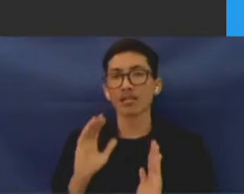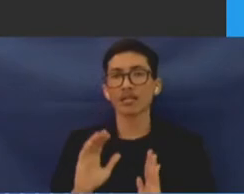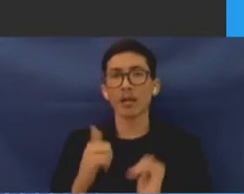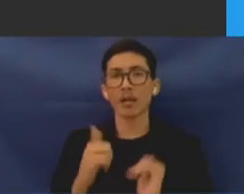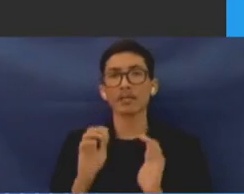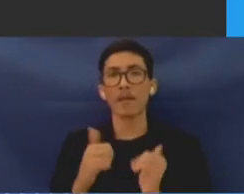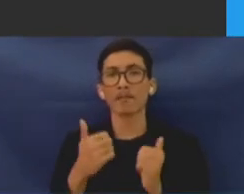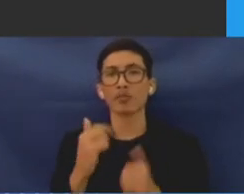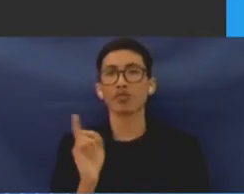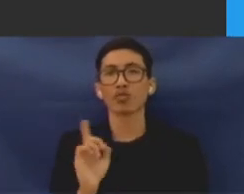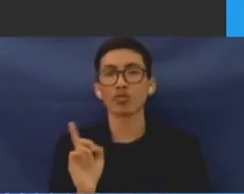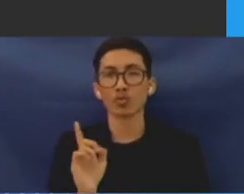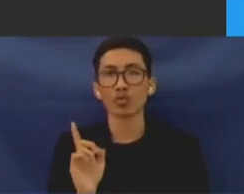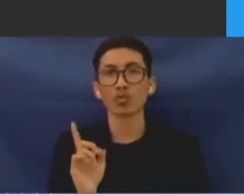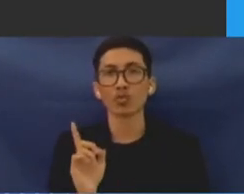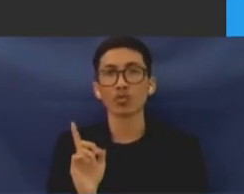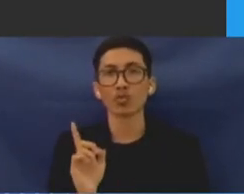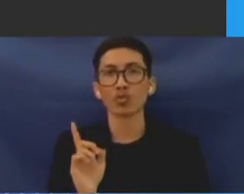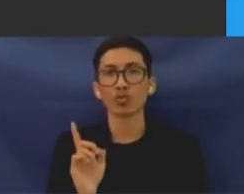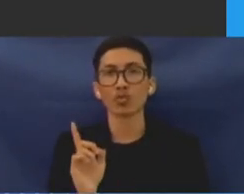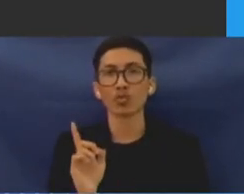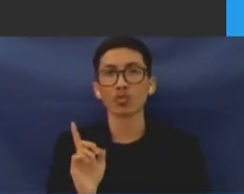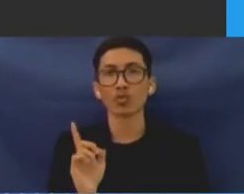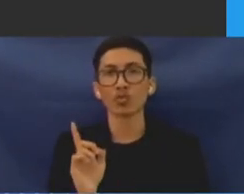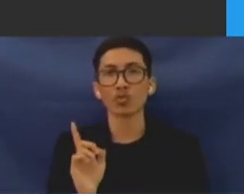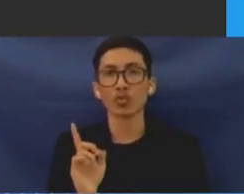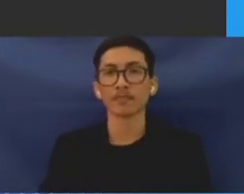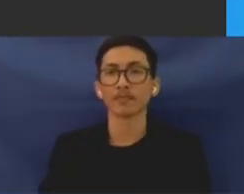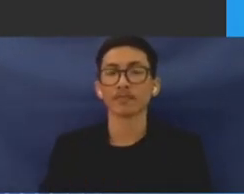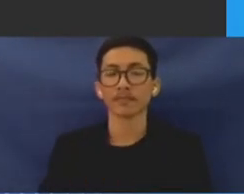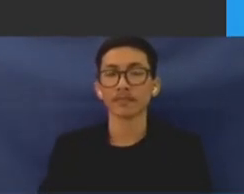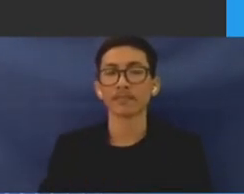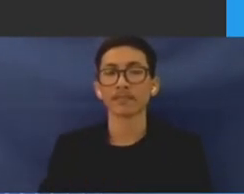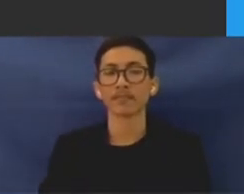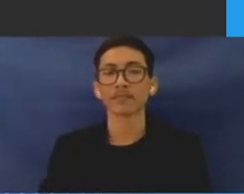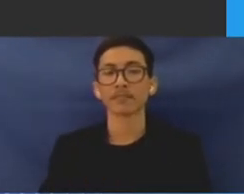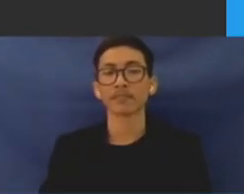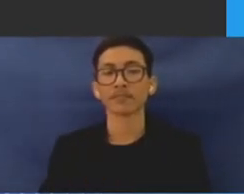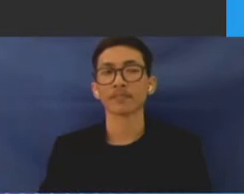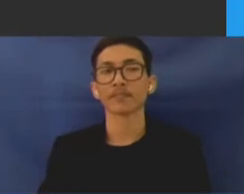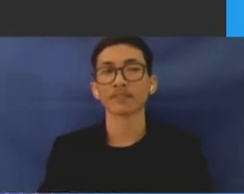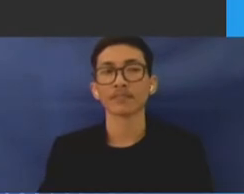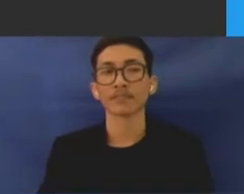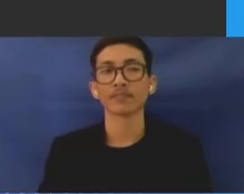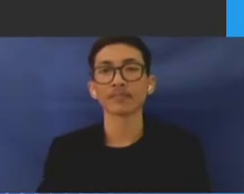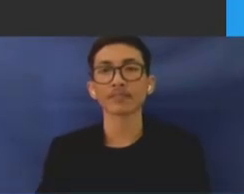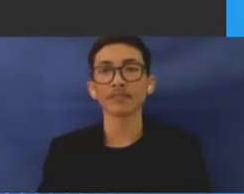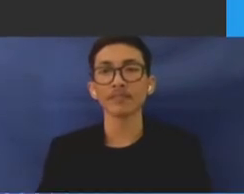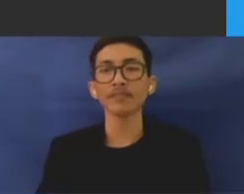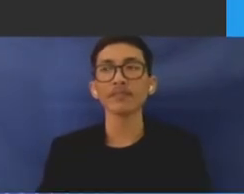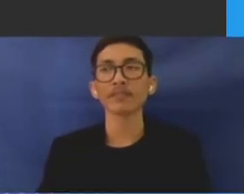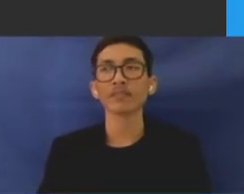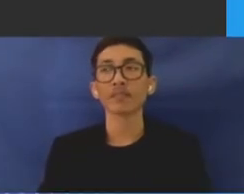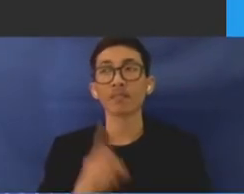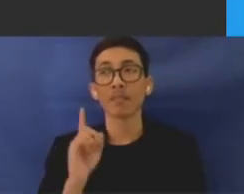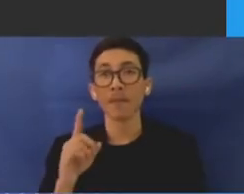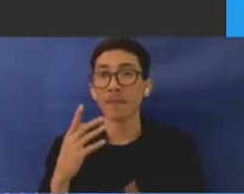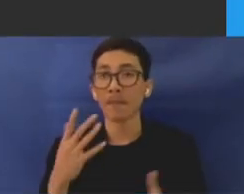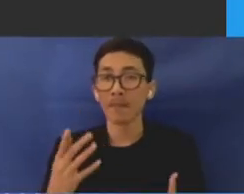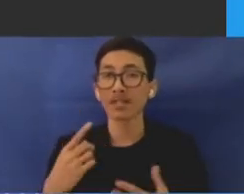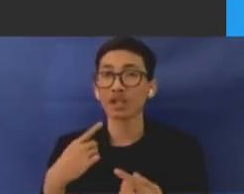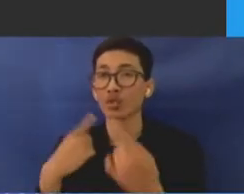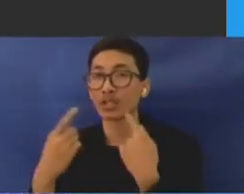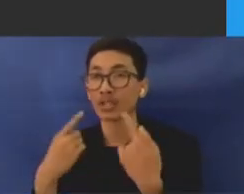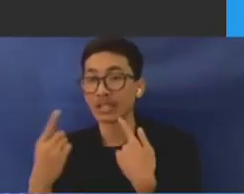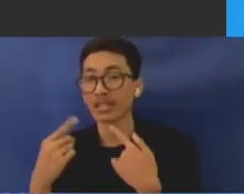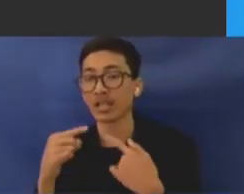melakukan assessment ini karena yang menjalani hari itu hari kan adalah si anak nih, bukan ya. Saya gitu. Benar. Jadi